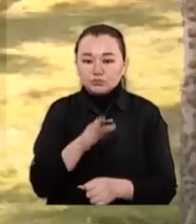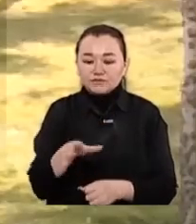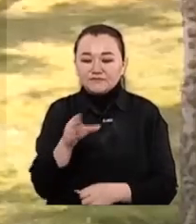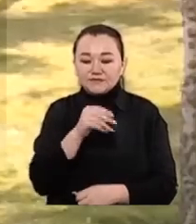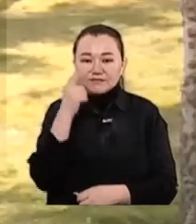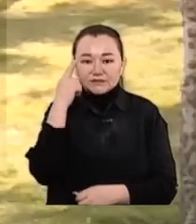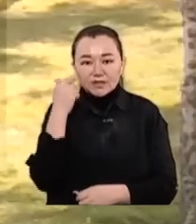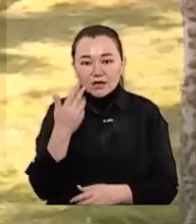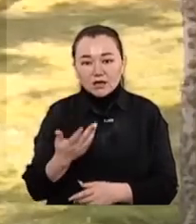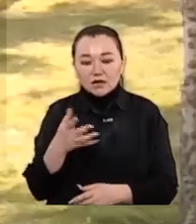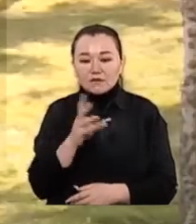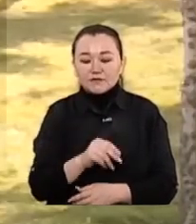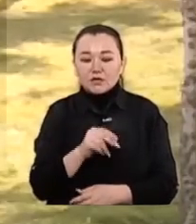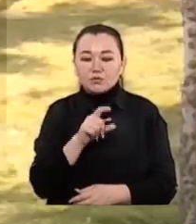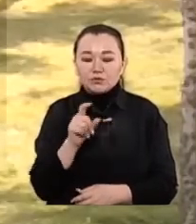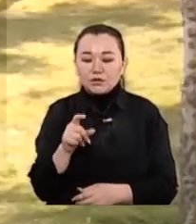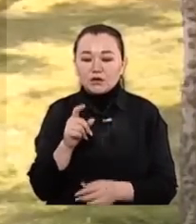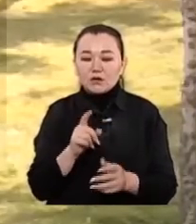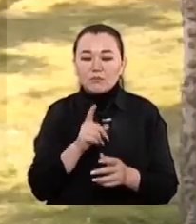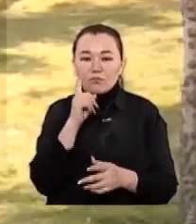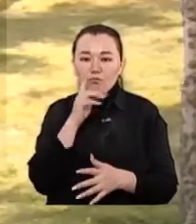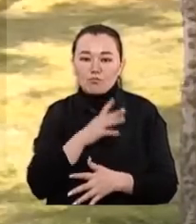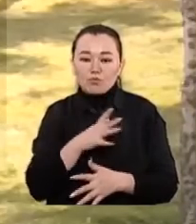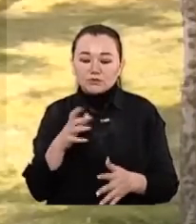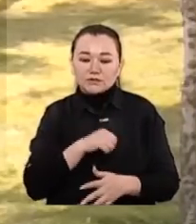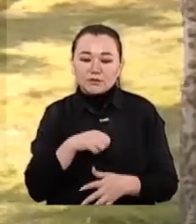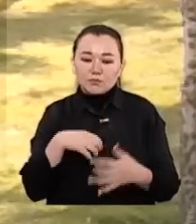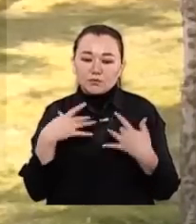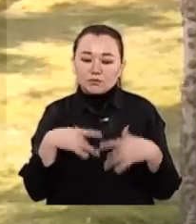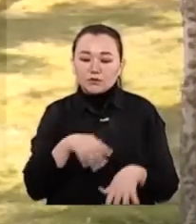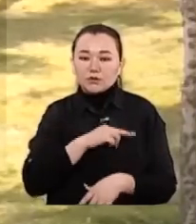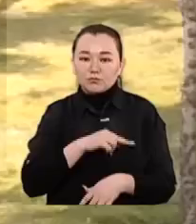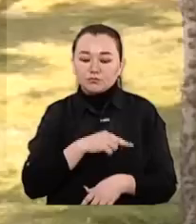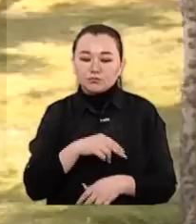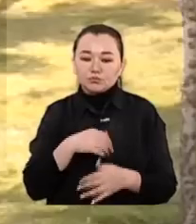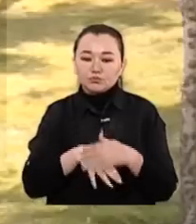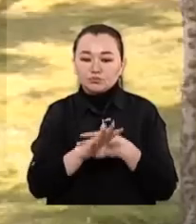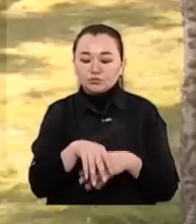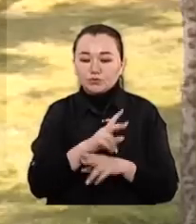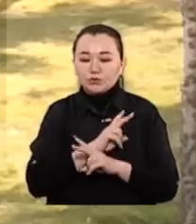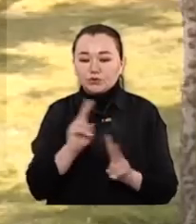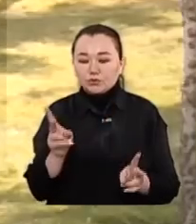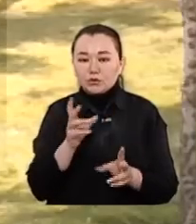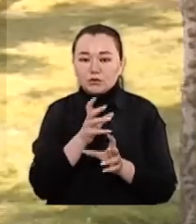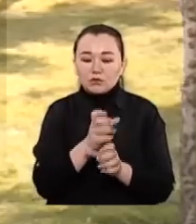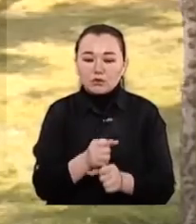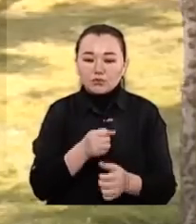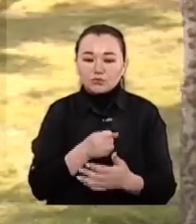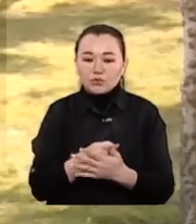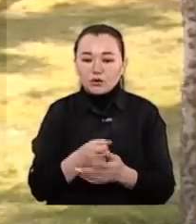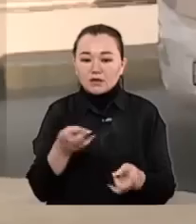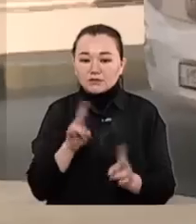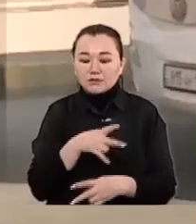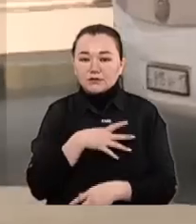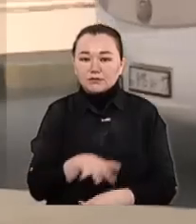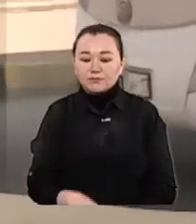білгеннен кейін ба, оқыстердің басым бөлігі өз еркімен жұмыстан өздері кетті. Ешкім қысқартуға шейін қалған